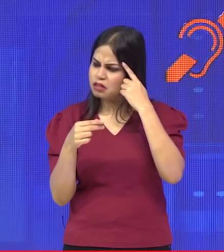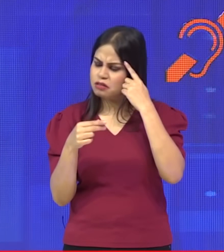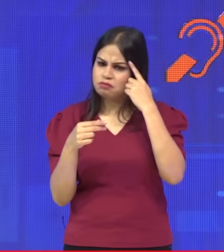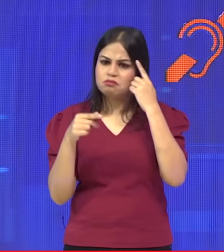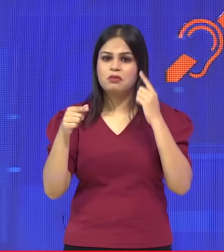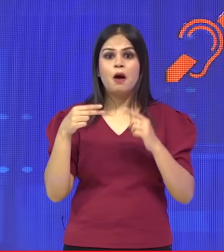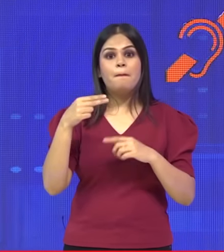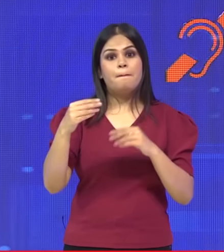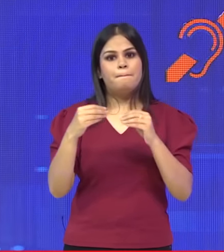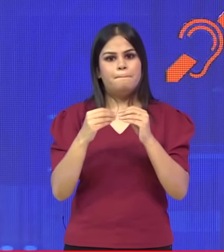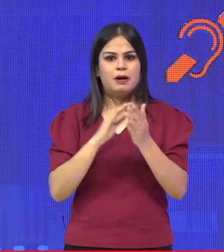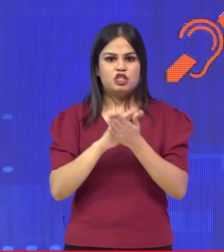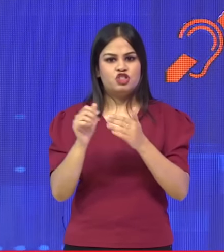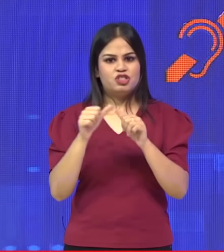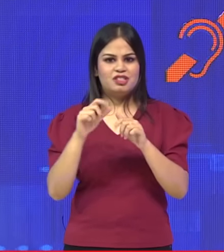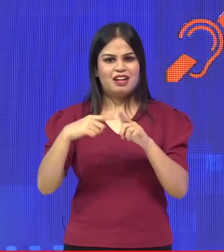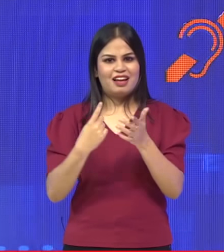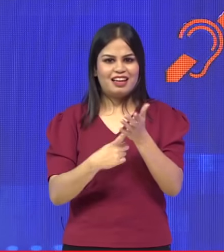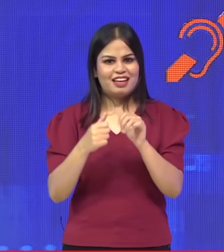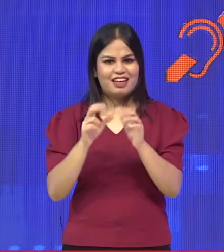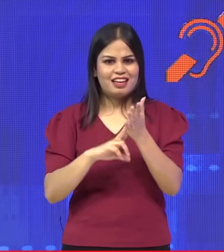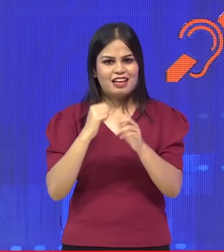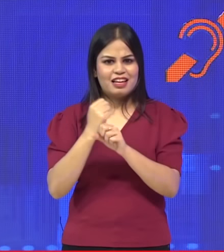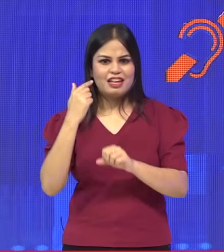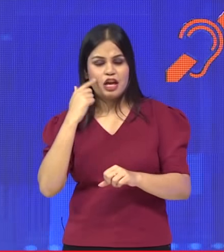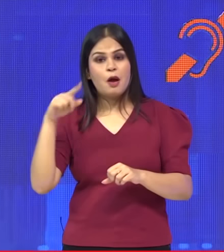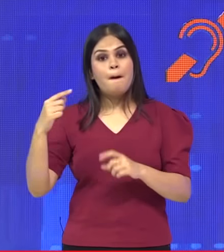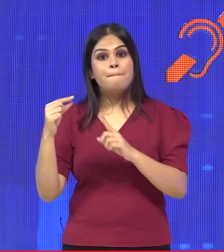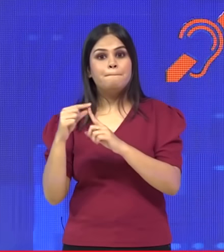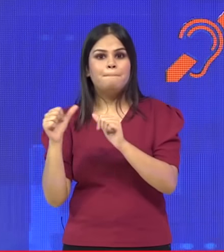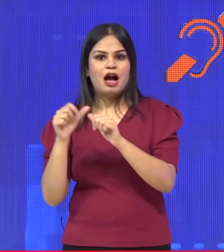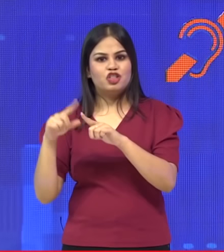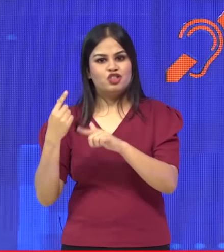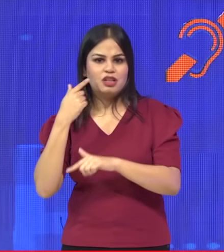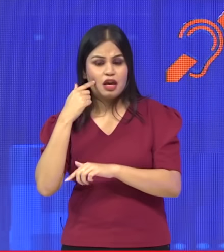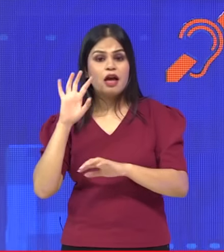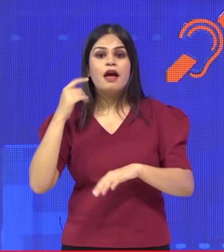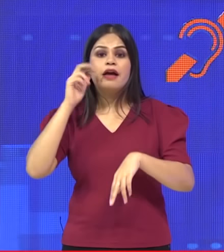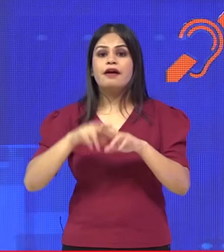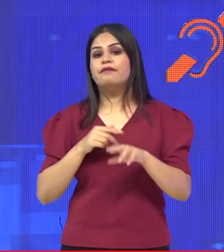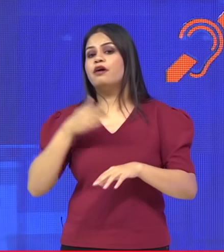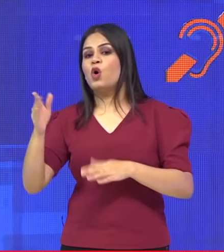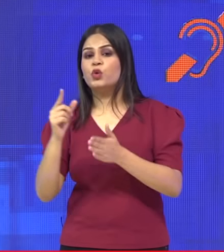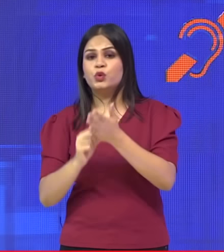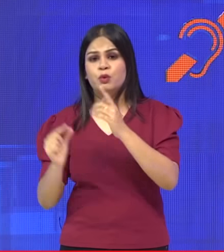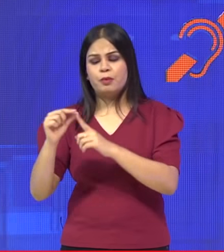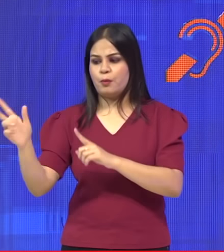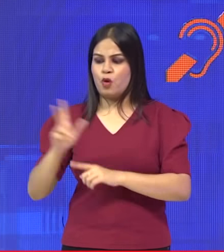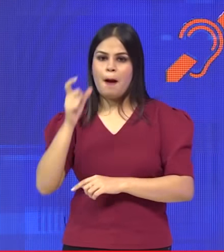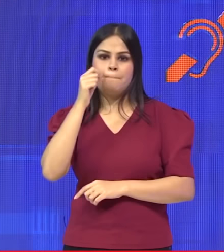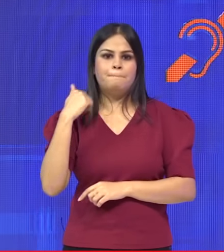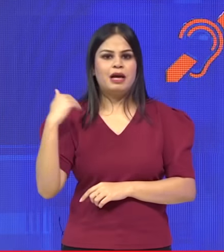बजरंगी पाजी अगर यह अप जा रहे होते बजरंगी भैया अगर यह